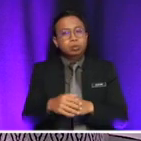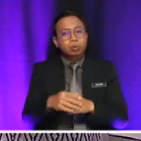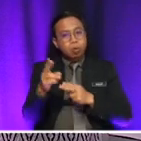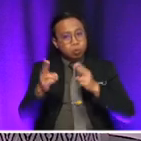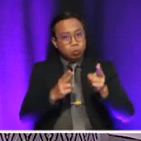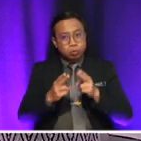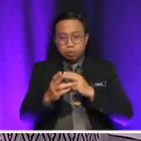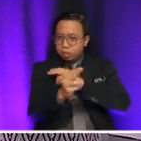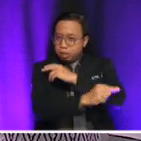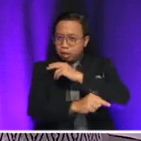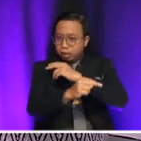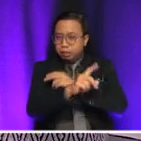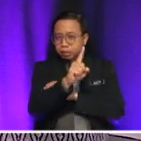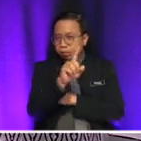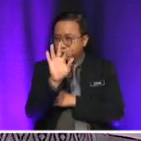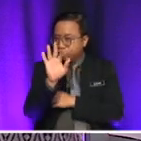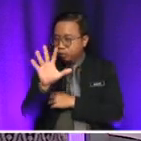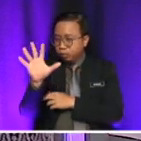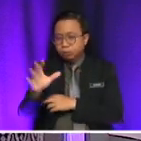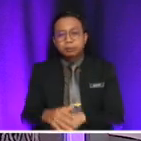kita 1955